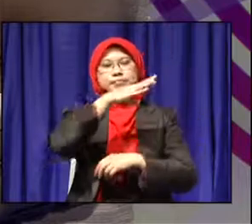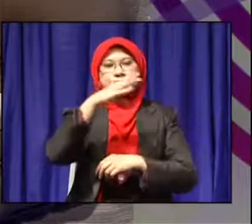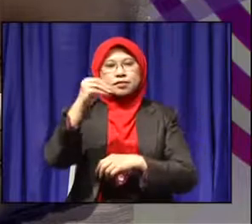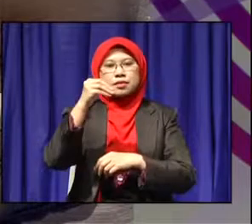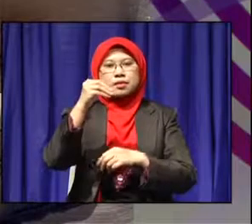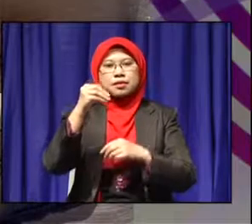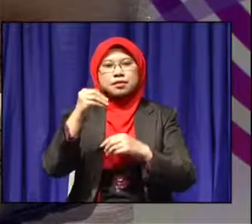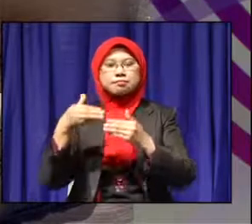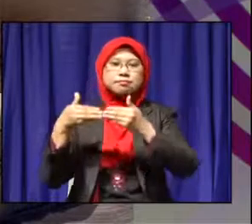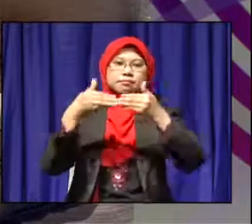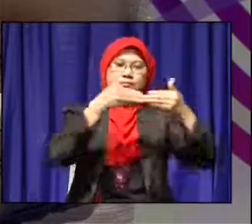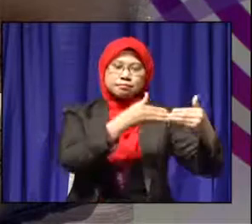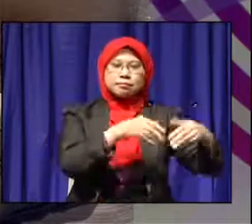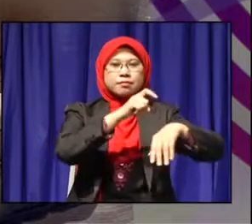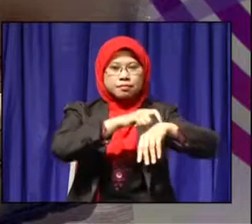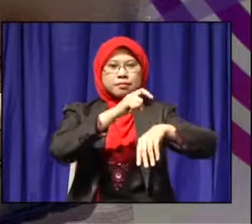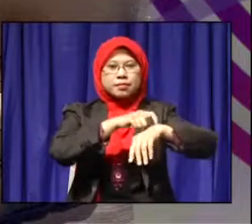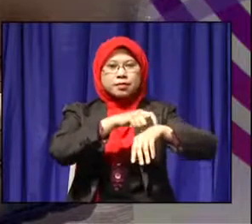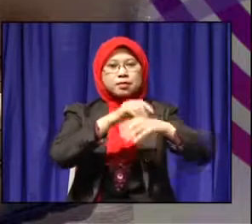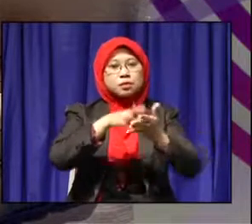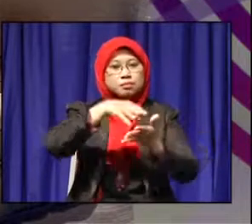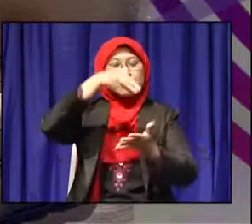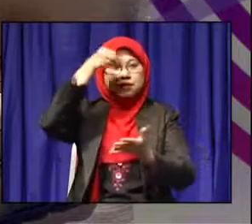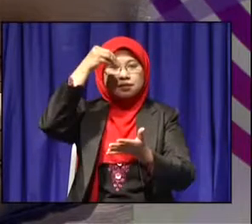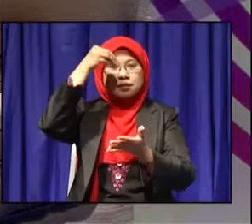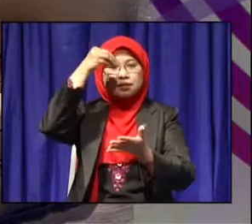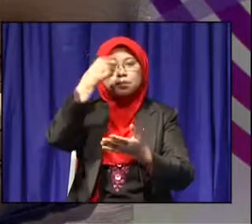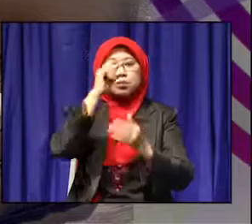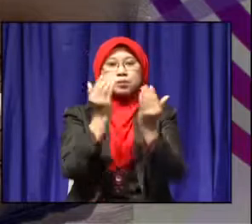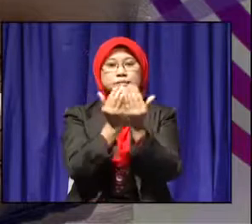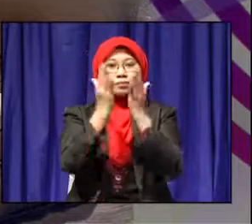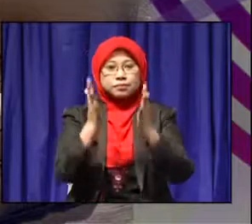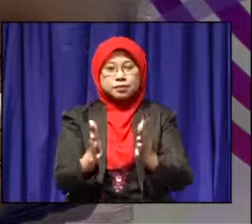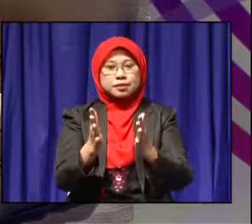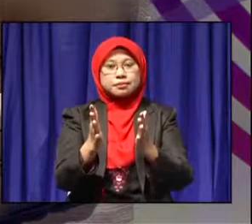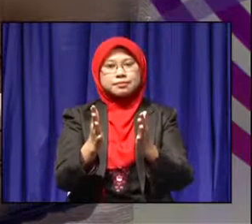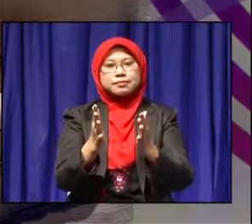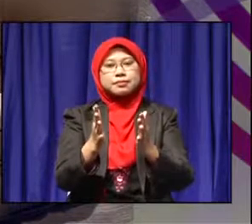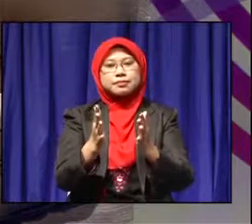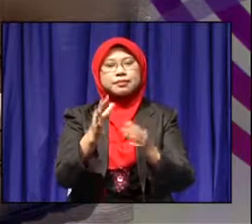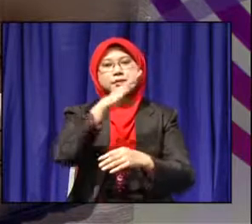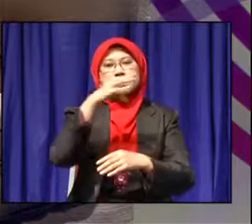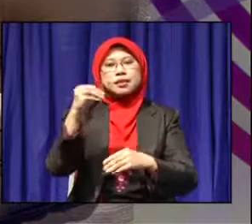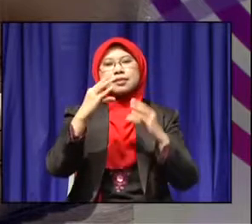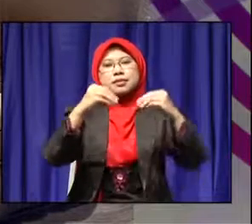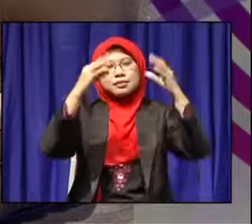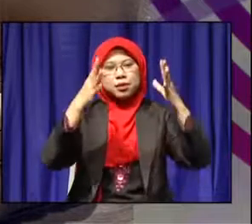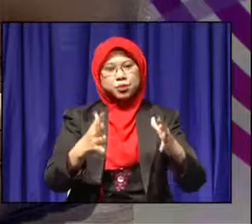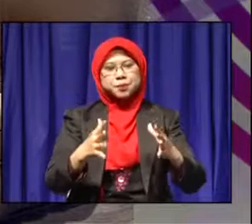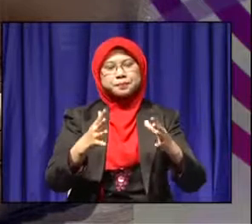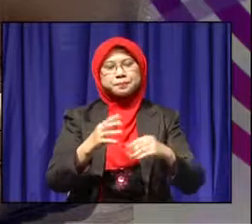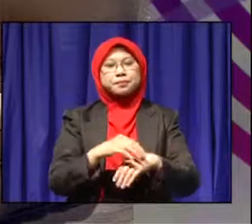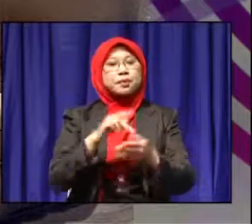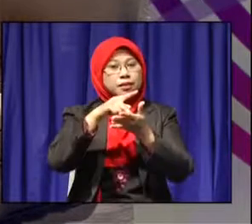lajutan Mask pembelajaran bagi murid dan juga cek gula Jadi